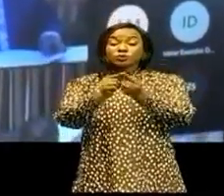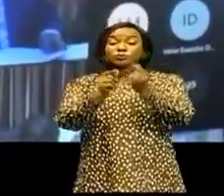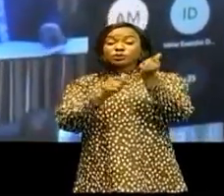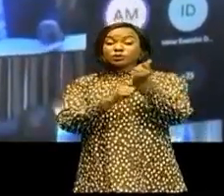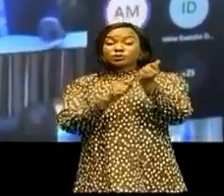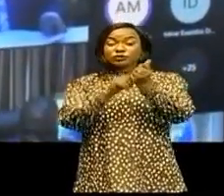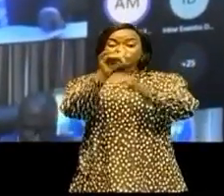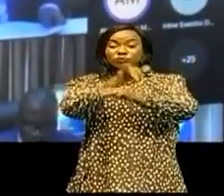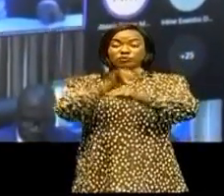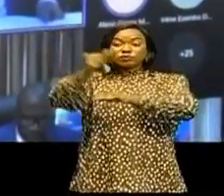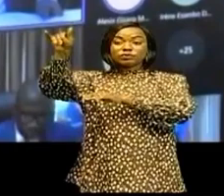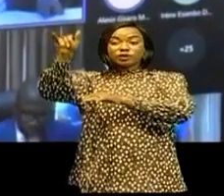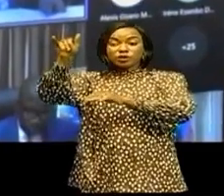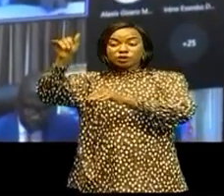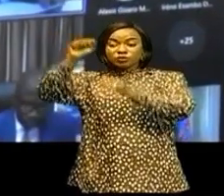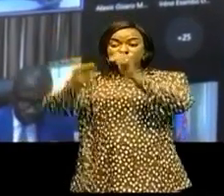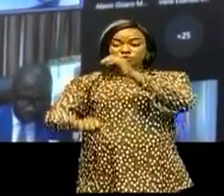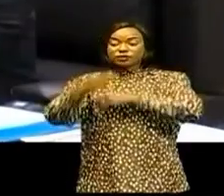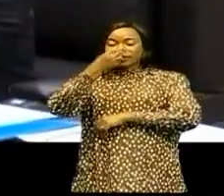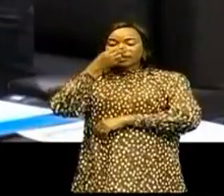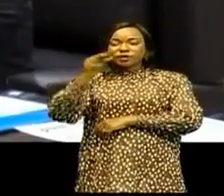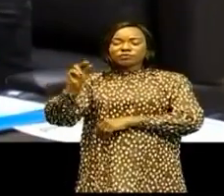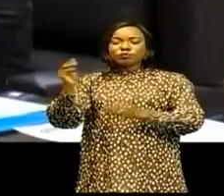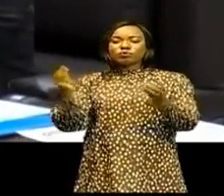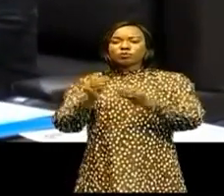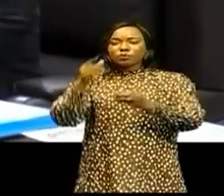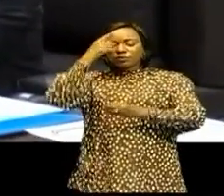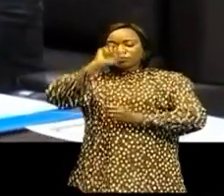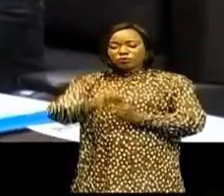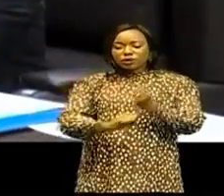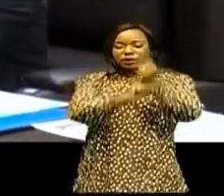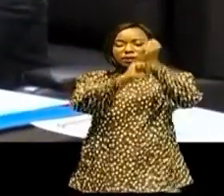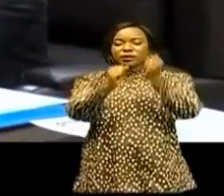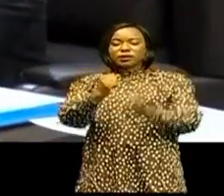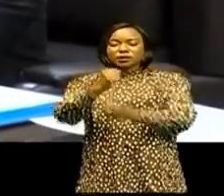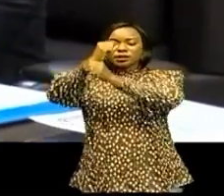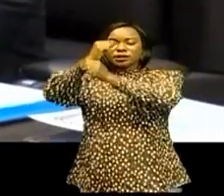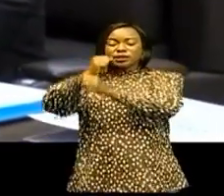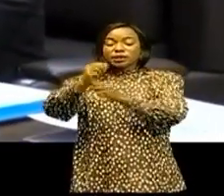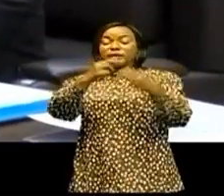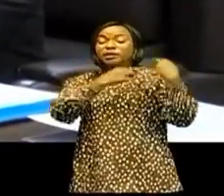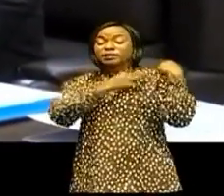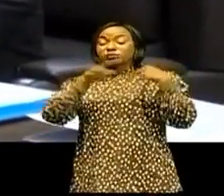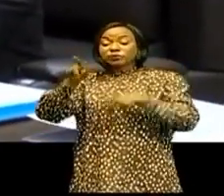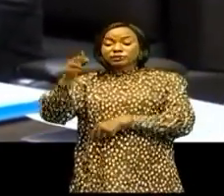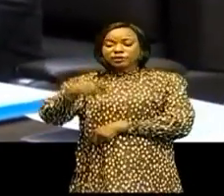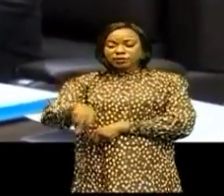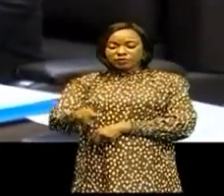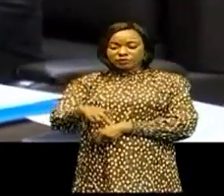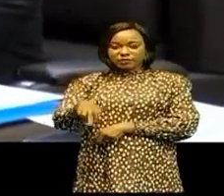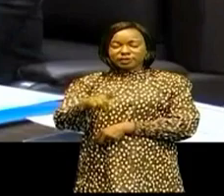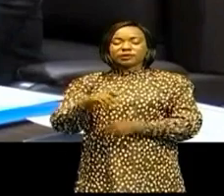sera dépêchée au Sud Kivu pour prêter main forte aux autorités provinciales.